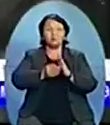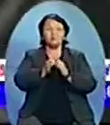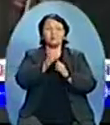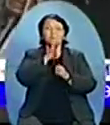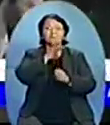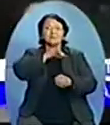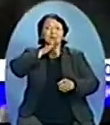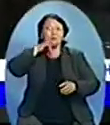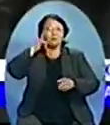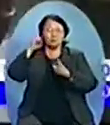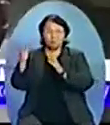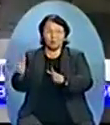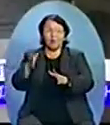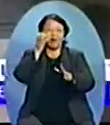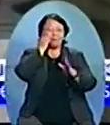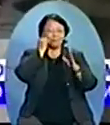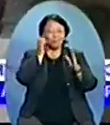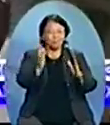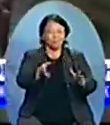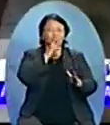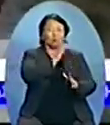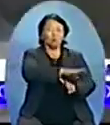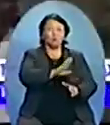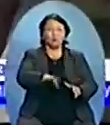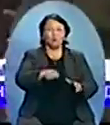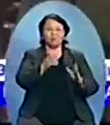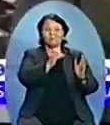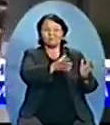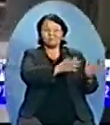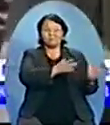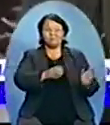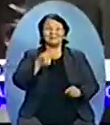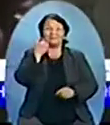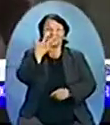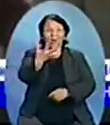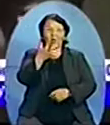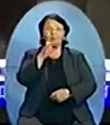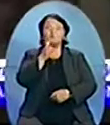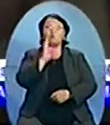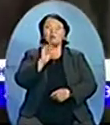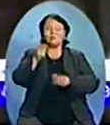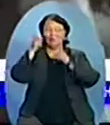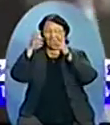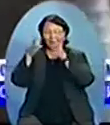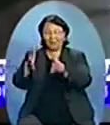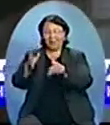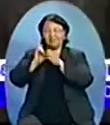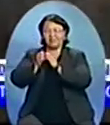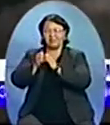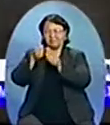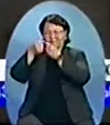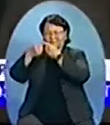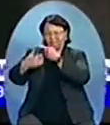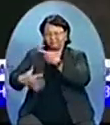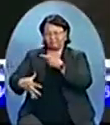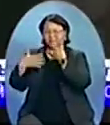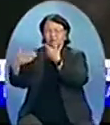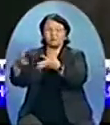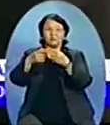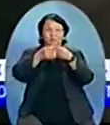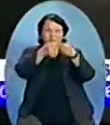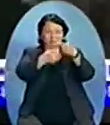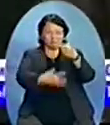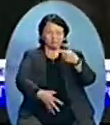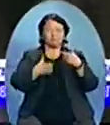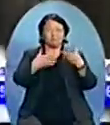ахмад, залуучууд, хүүхдүүд гэх мэтээр 5 бүлэгт хувааж, тус үрийн асуудлыг шийдвэрлэхээр зорж байгаагаа салбарын сайд мэдгэдэж байлаа. Тухайлбал бүх